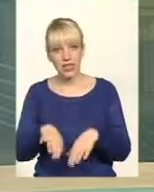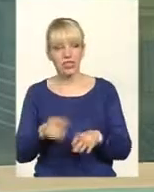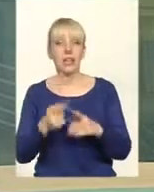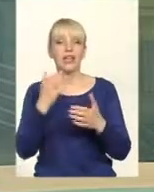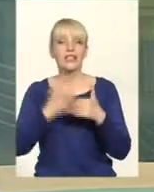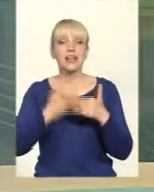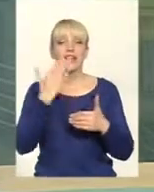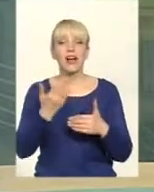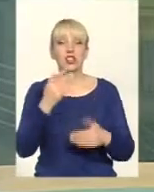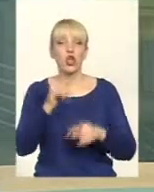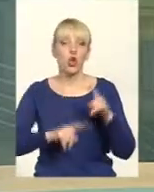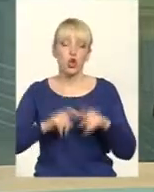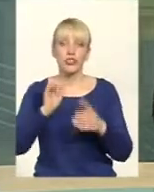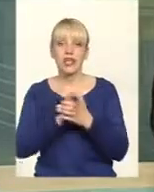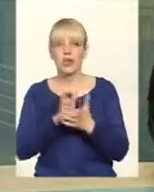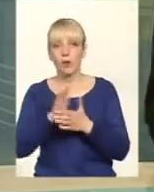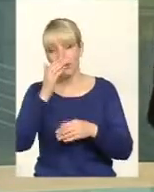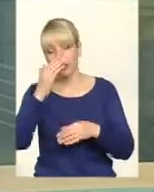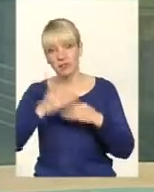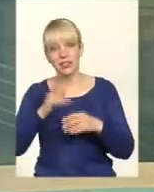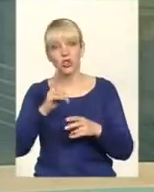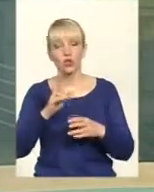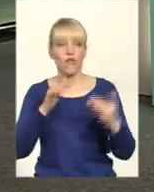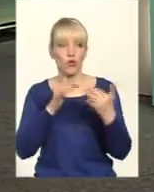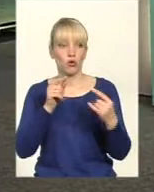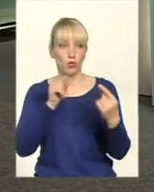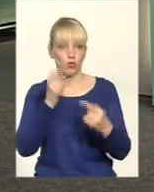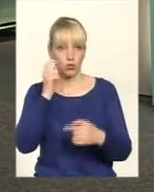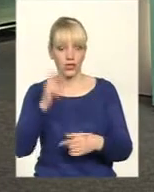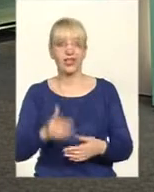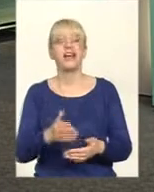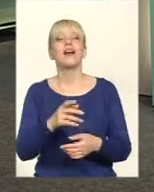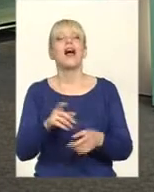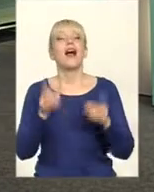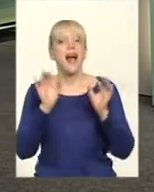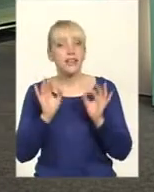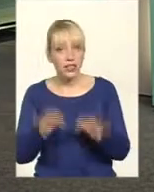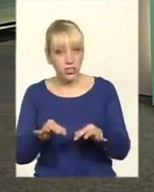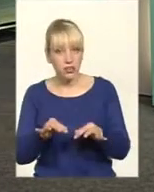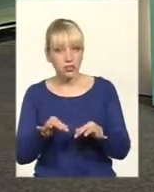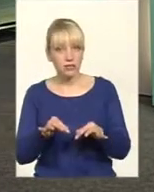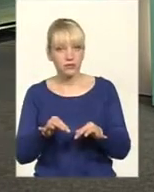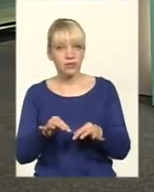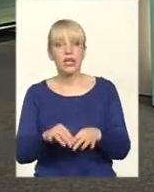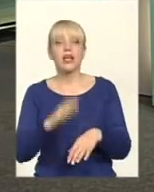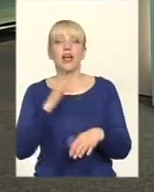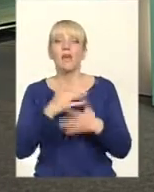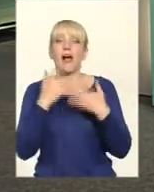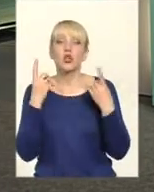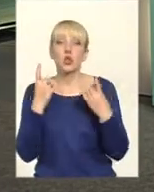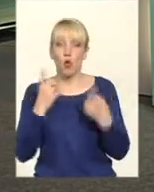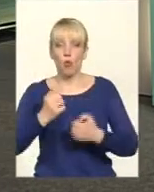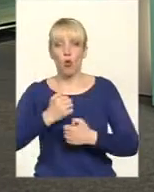Серед ваших родичів, знайомих, близьких є люди, які воюють проти України зараз? Звісно, і, ну, к большому